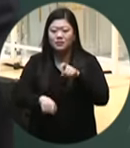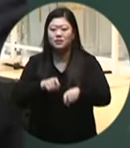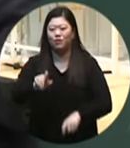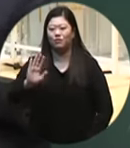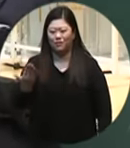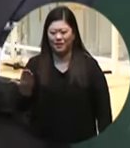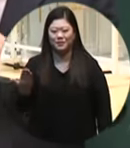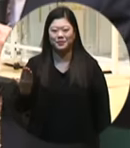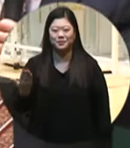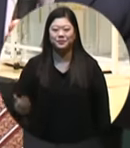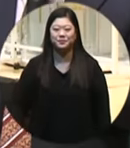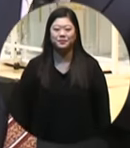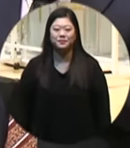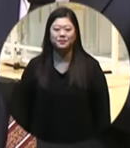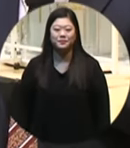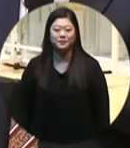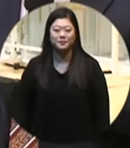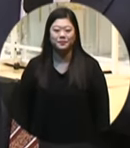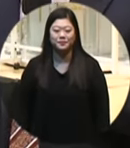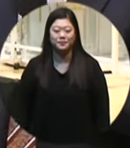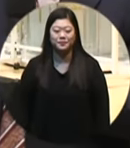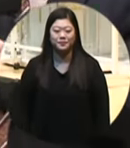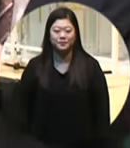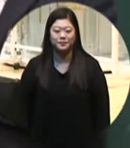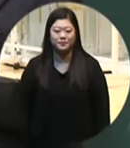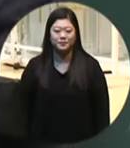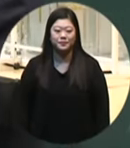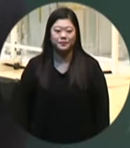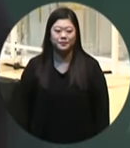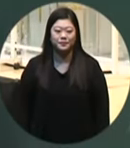real actualization to receive blessings. 자, 이러다 보면